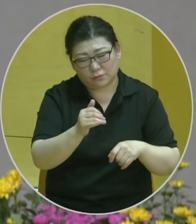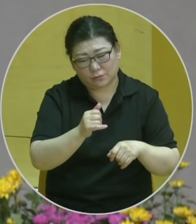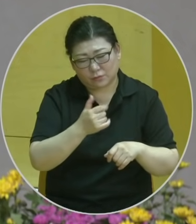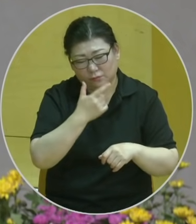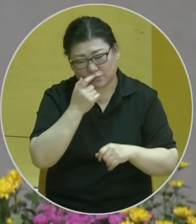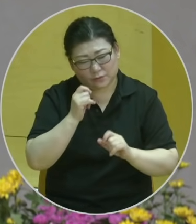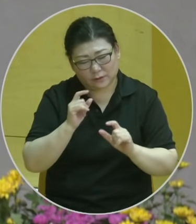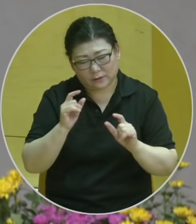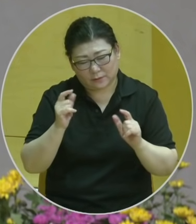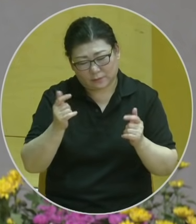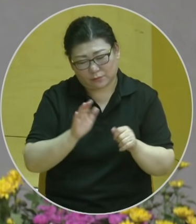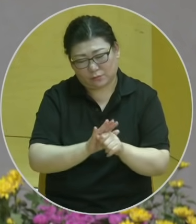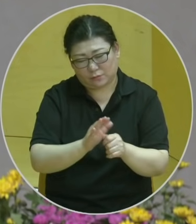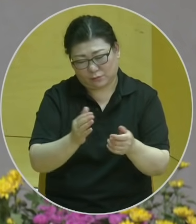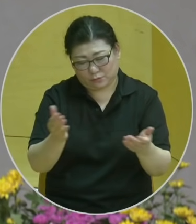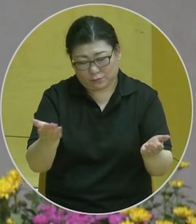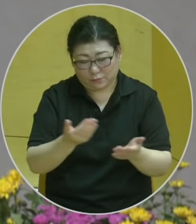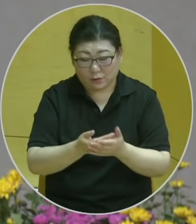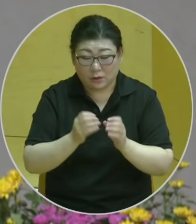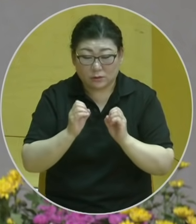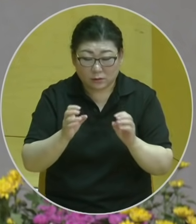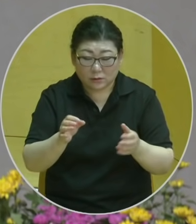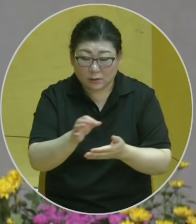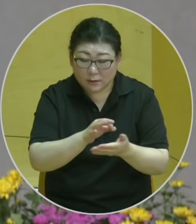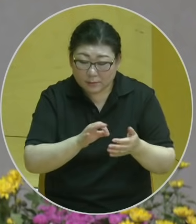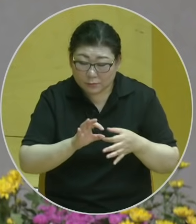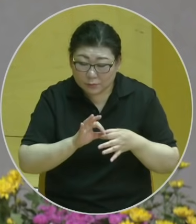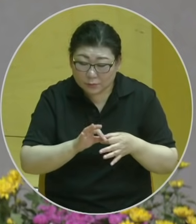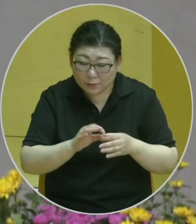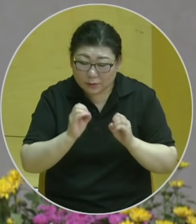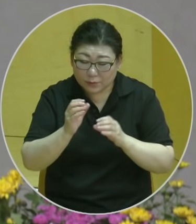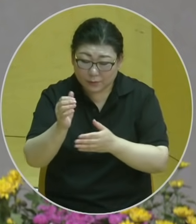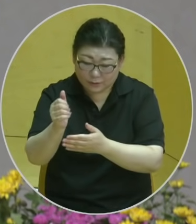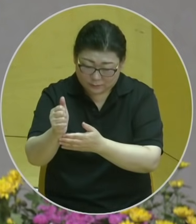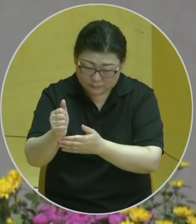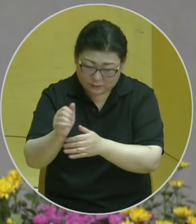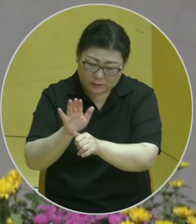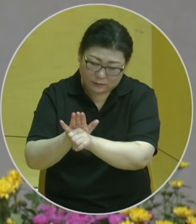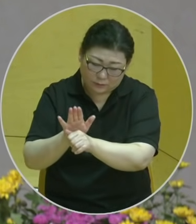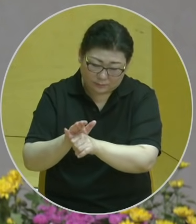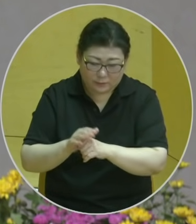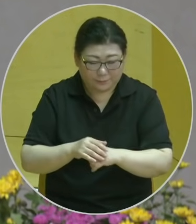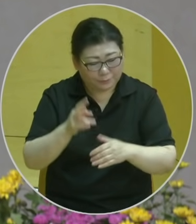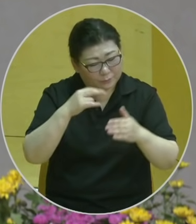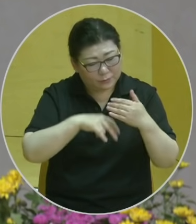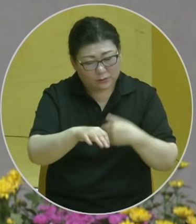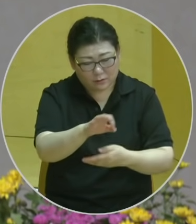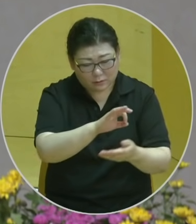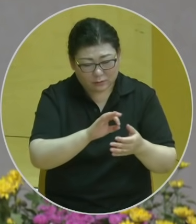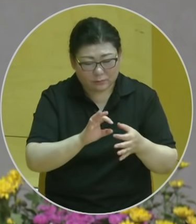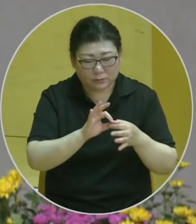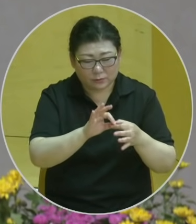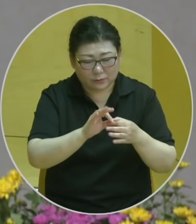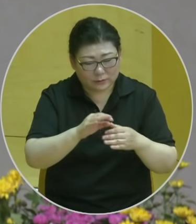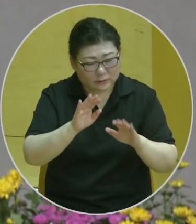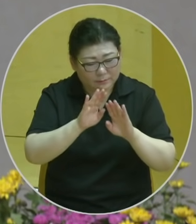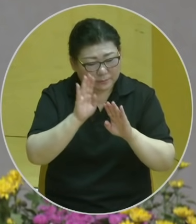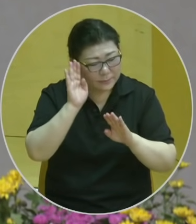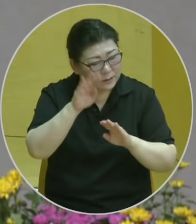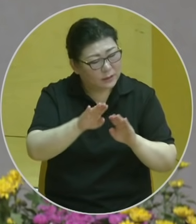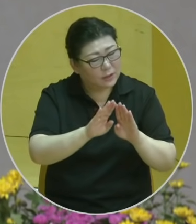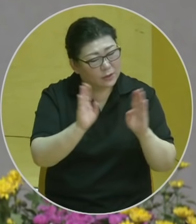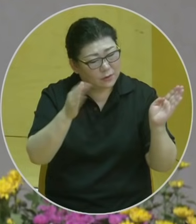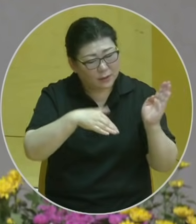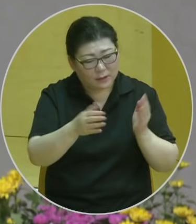도와주시기를 원합니다. 선교 예물을 통해서 선교사들을 지원합니다. 비전 헌금을 통해서 미래를 열어가는 일에 저희들이